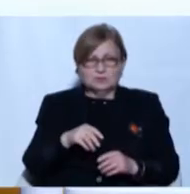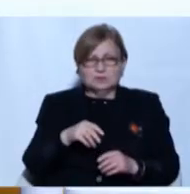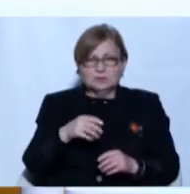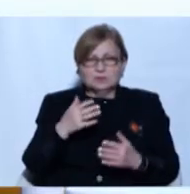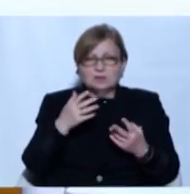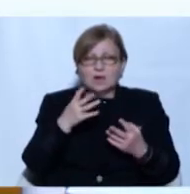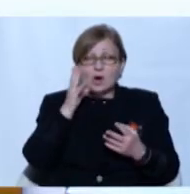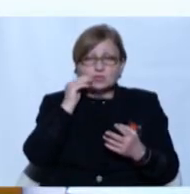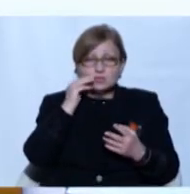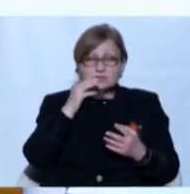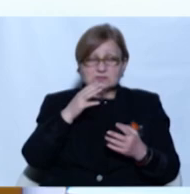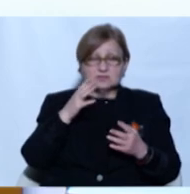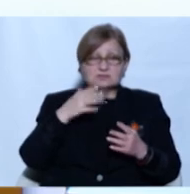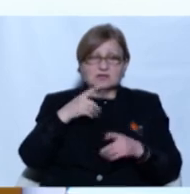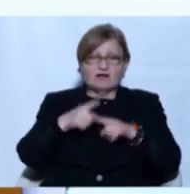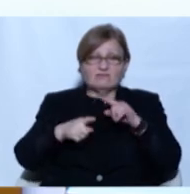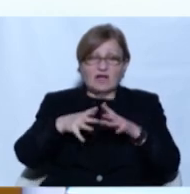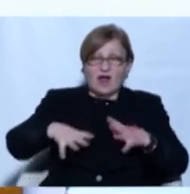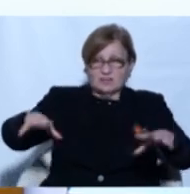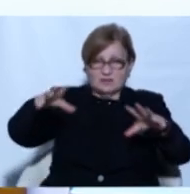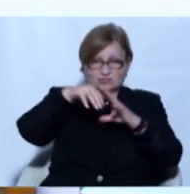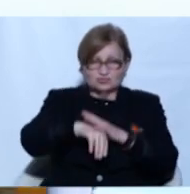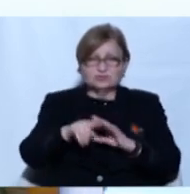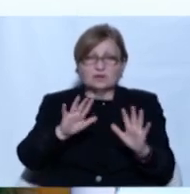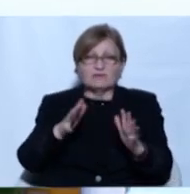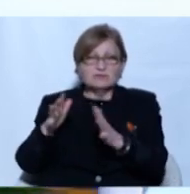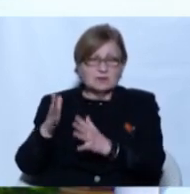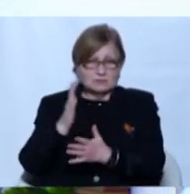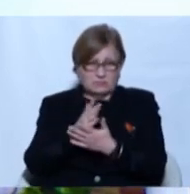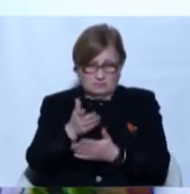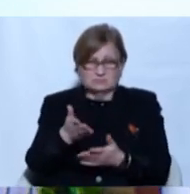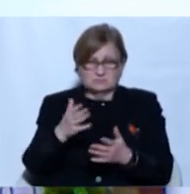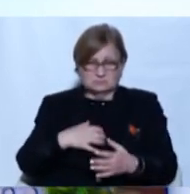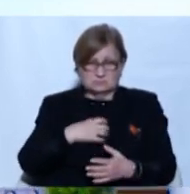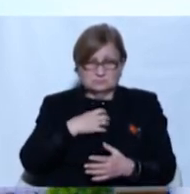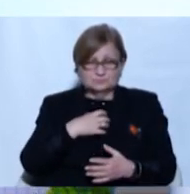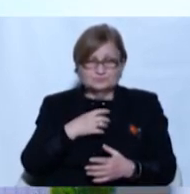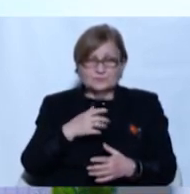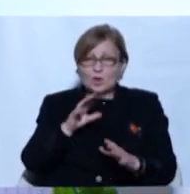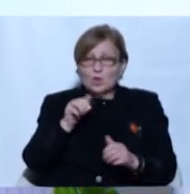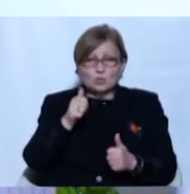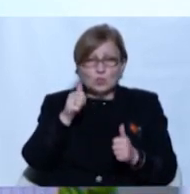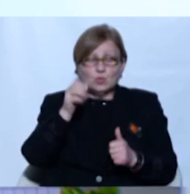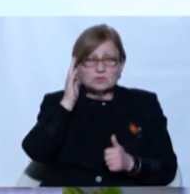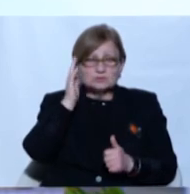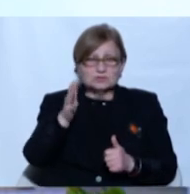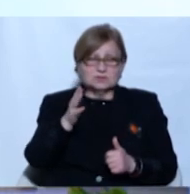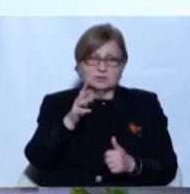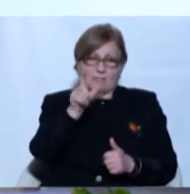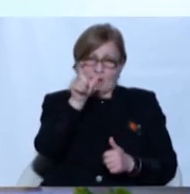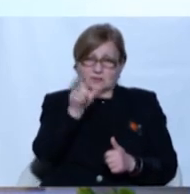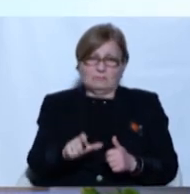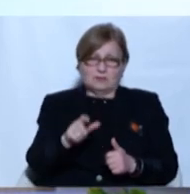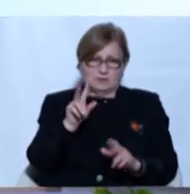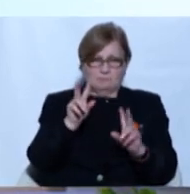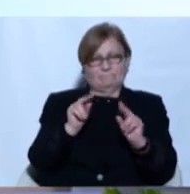დავიდახოთ, როცა ქვეყანაში ესეთი რამ ვითარება არის, რა შეიძლება როგორ შეიძლება რომ ერთი ადამიანი იყოს ბედნიერი, თავისთავად